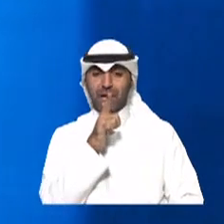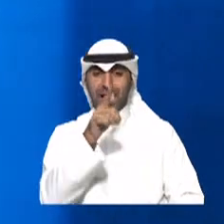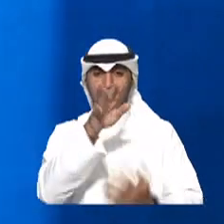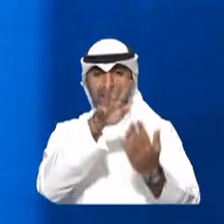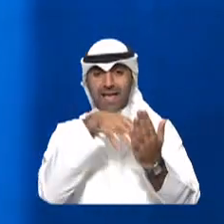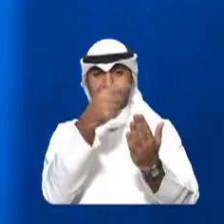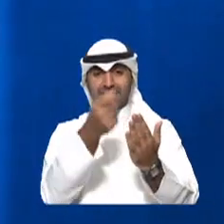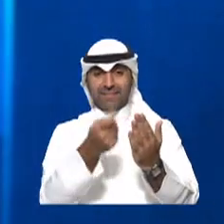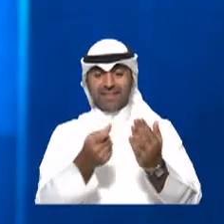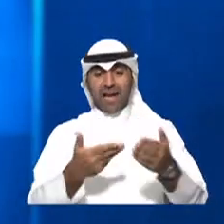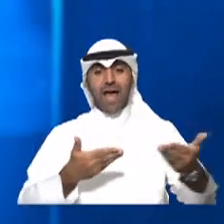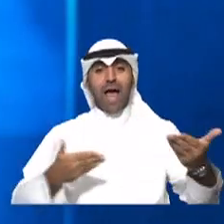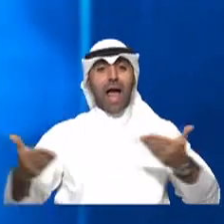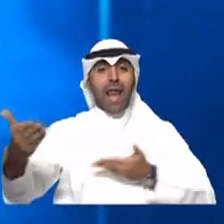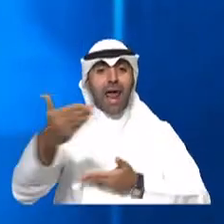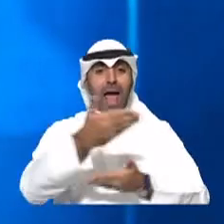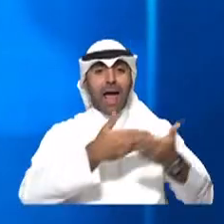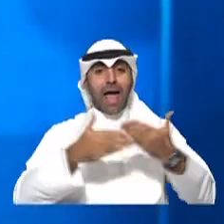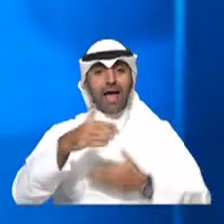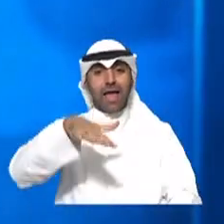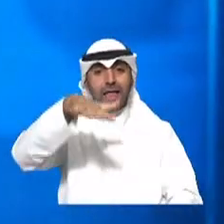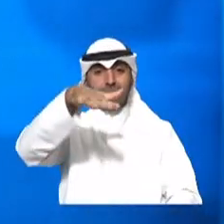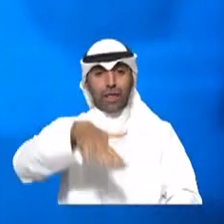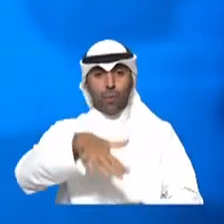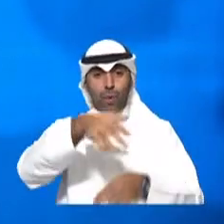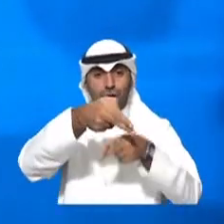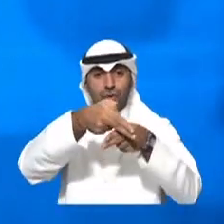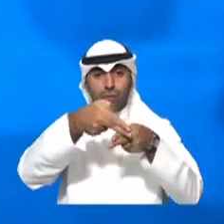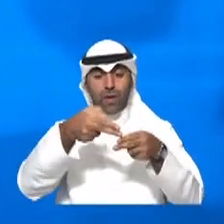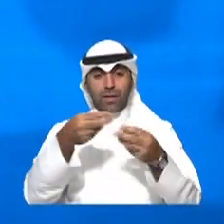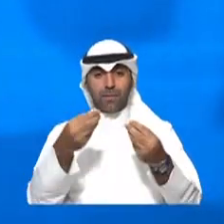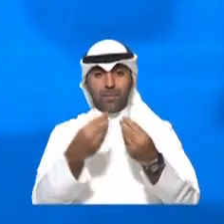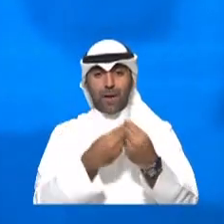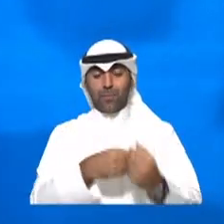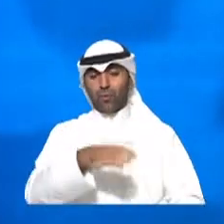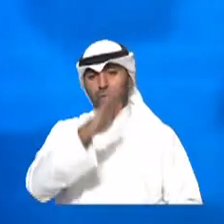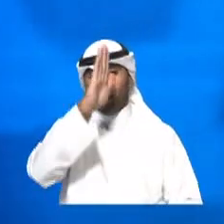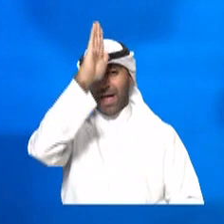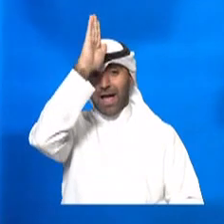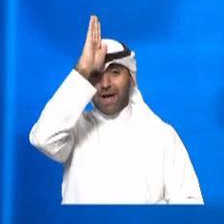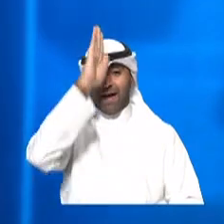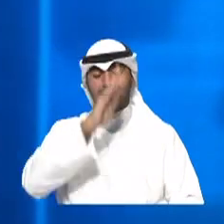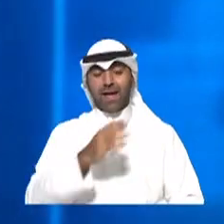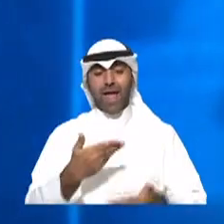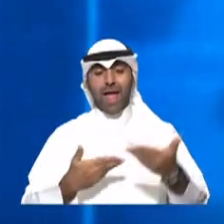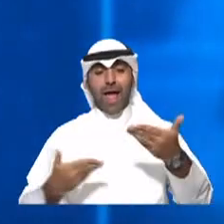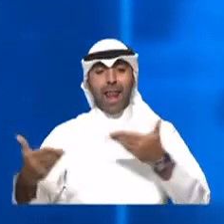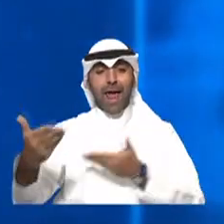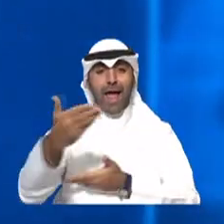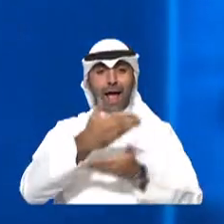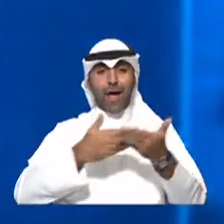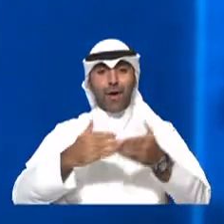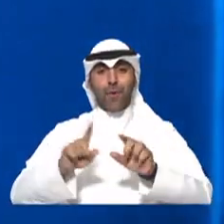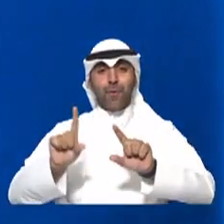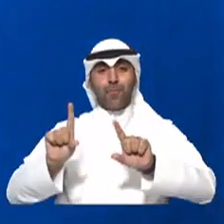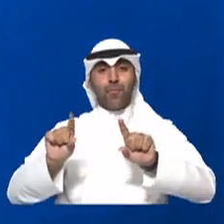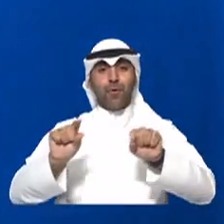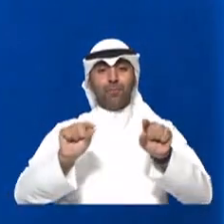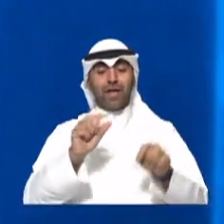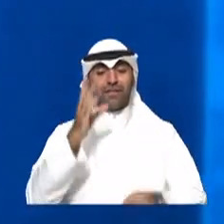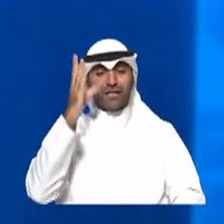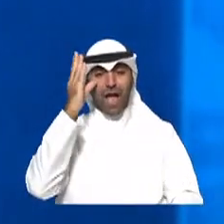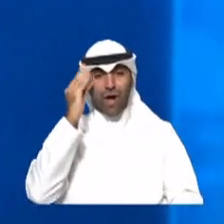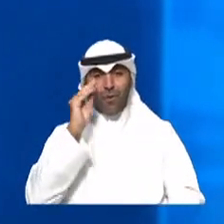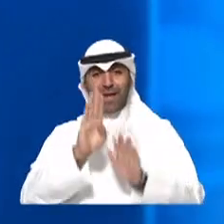البلدين الشقيقين جاء ذلك خلال الاستقبال سفير جمهوريه العراق لدى دوله الكويت المنهل